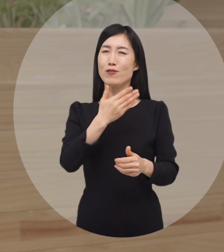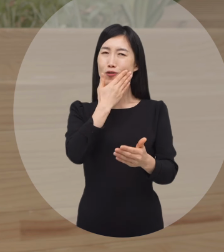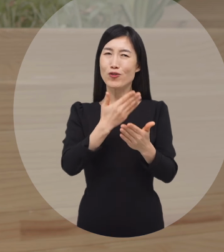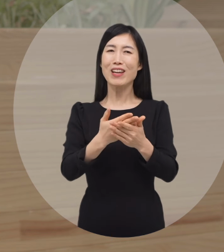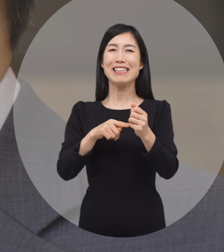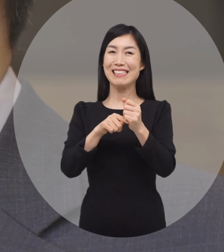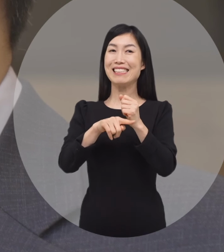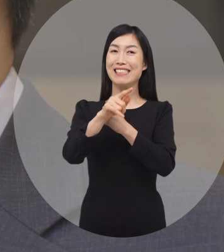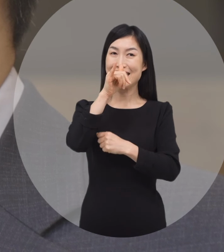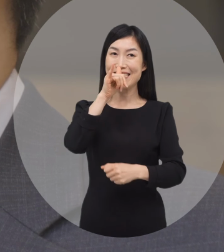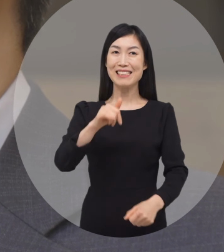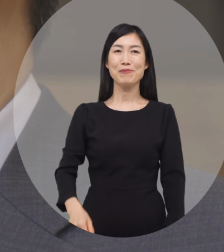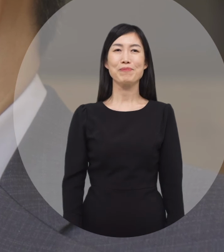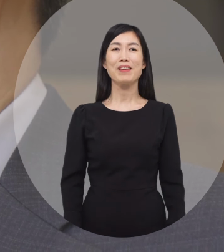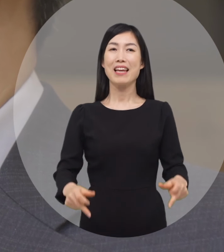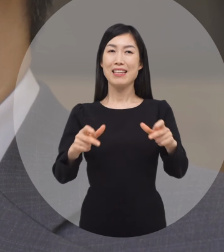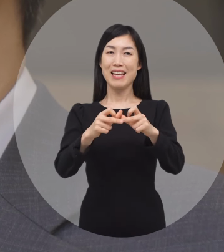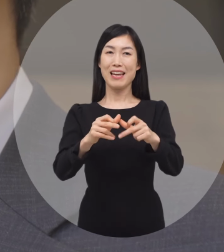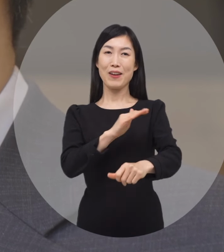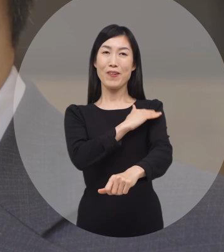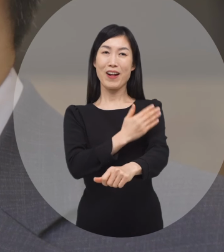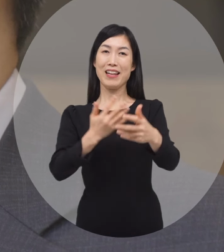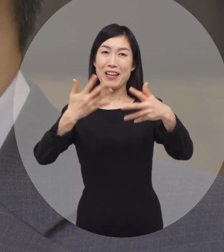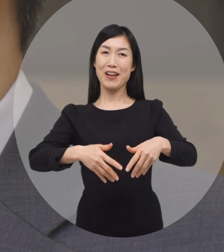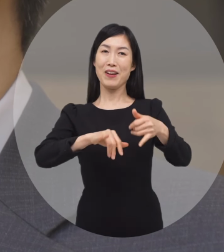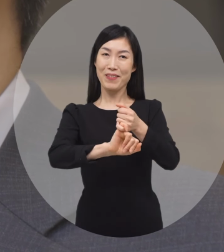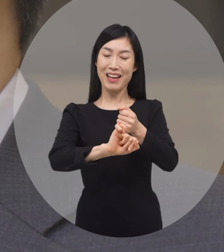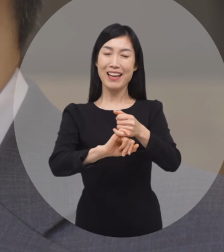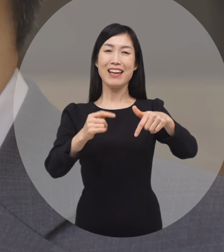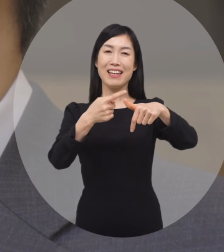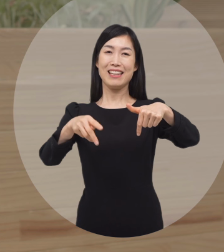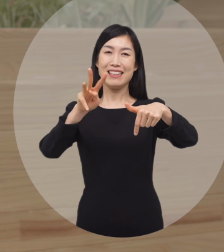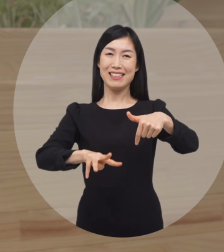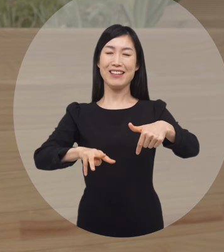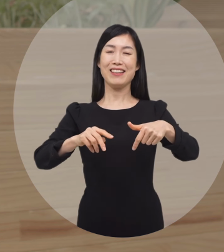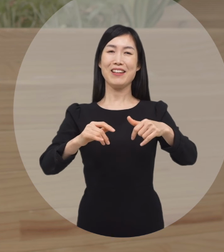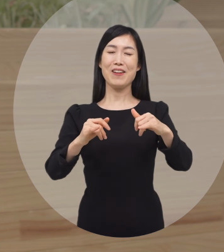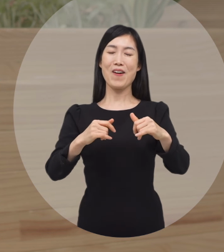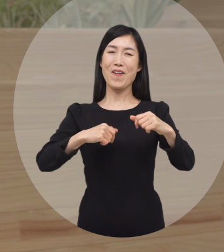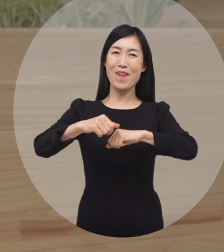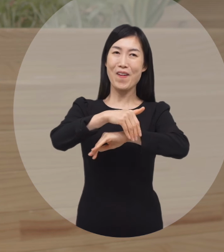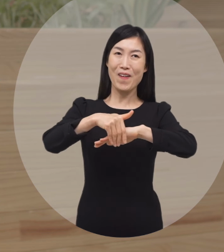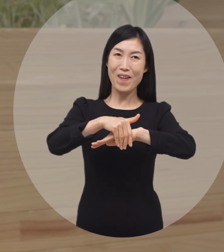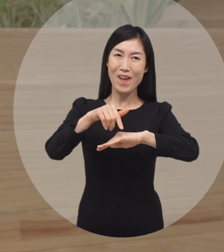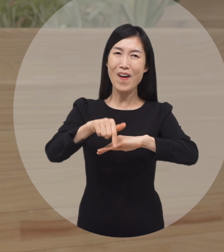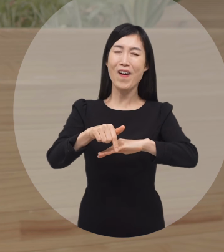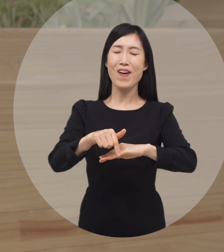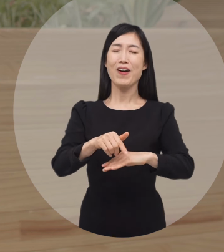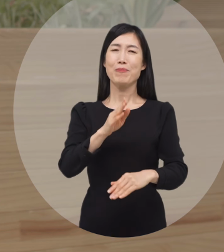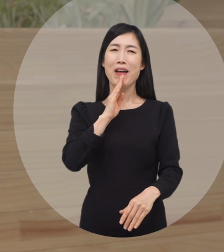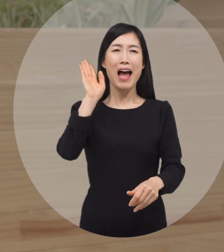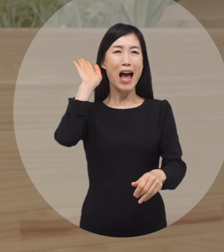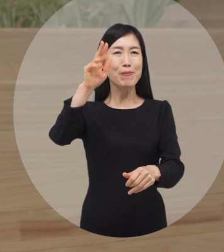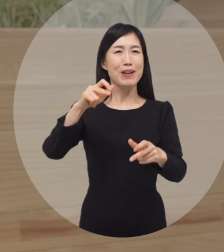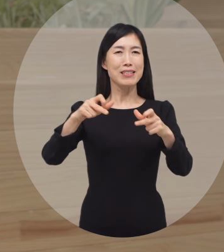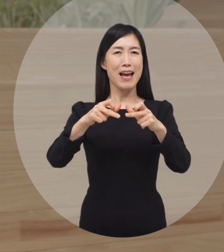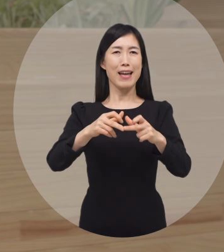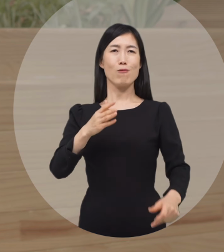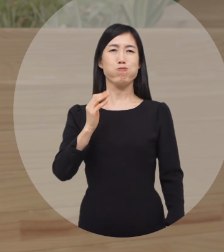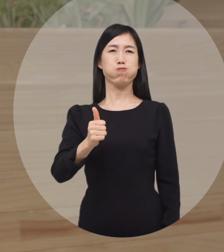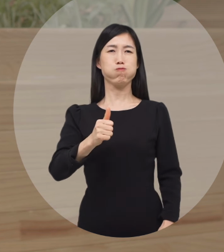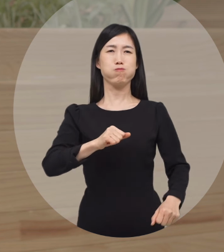있겠습니다. 장애인 권리 협약과 인천전략을 지속적으로 이행함으로써 장애인이 주도가 되는 권리를